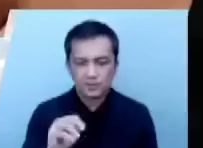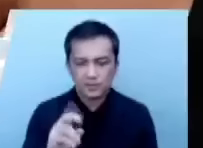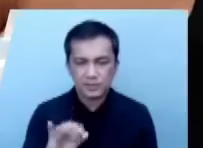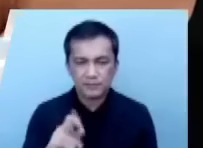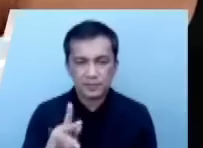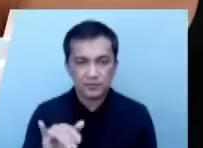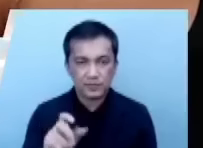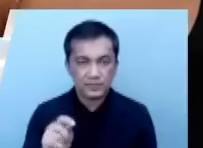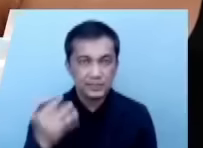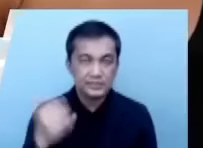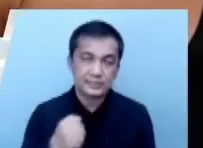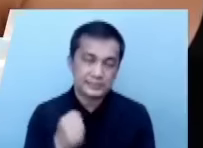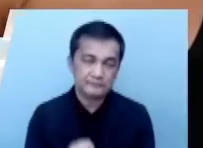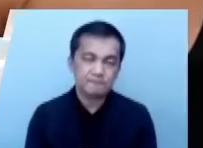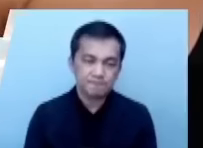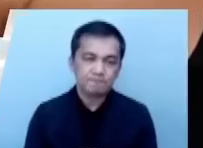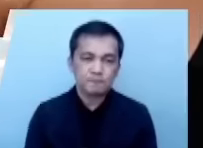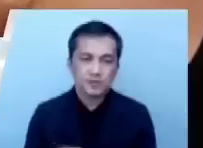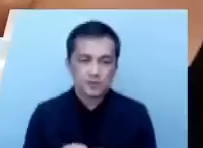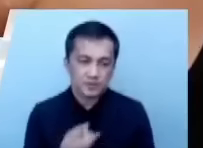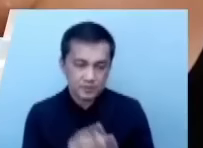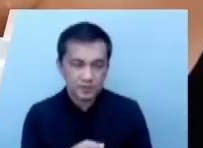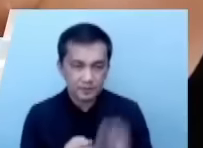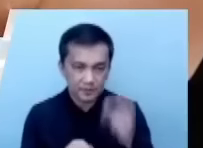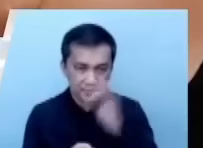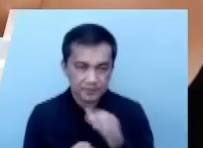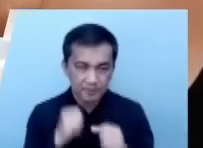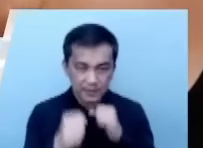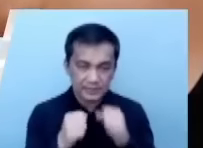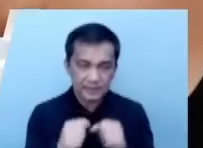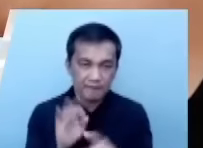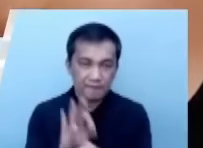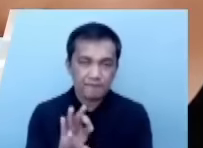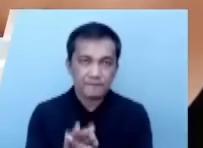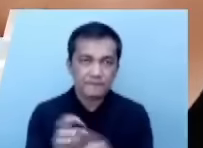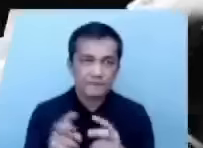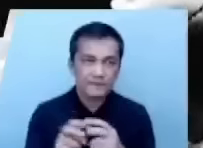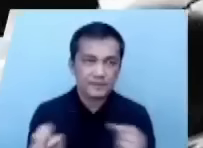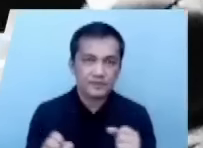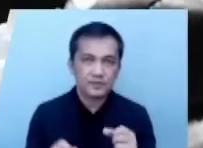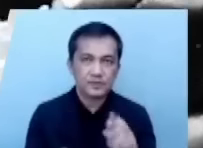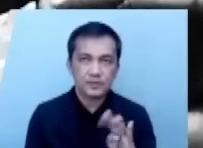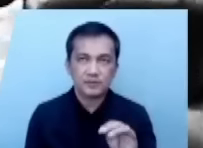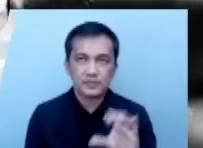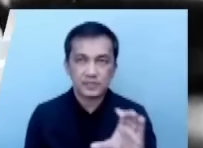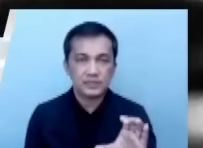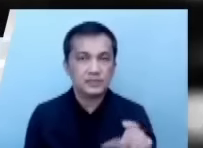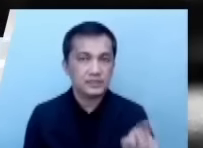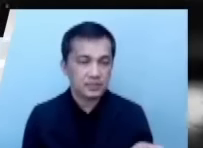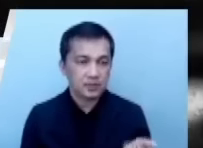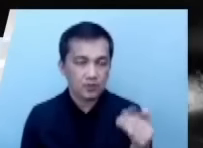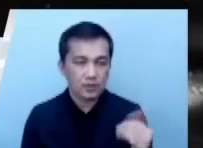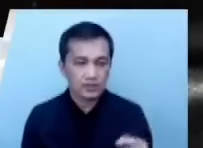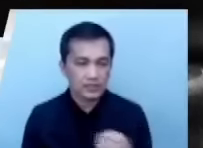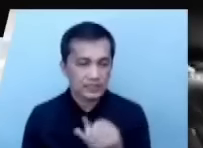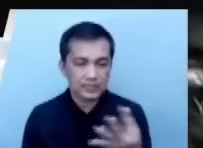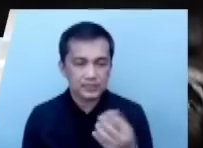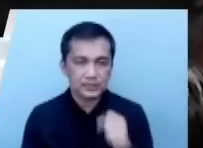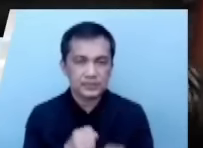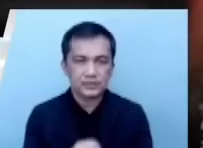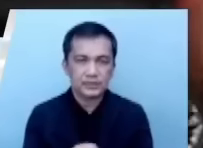Pero mas binantayan ng mga Filipino boxing fans ang laban niya sa WBC dahil ilang taong inalat ang ating